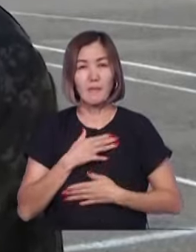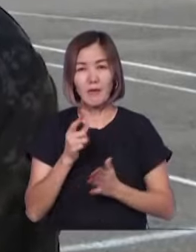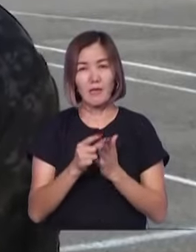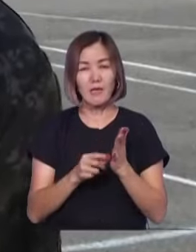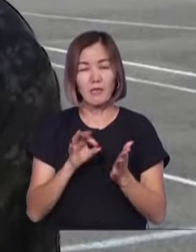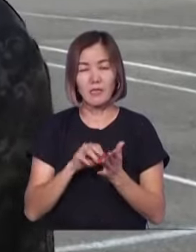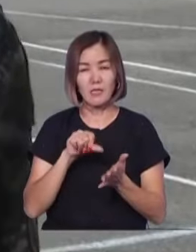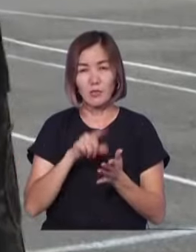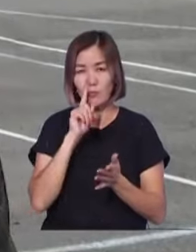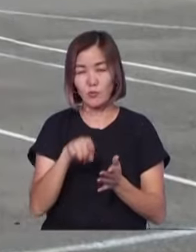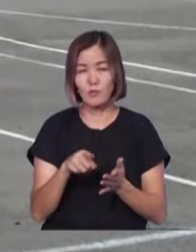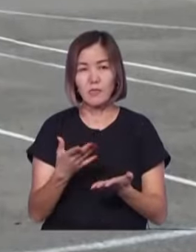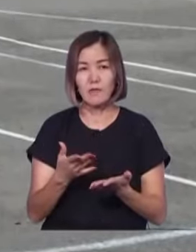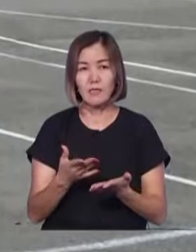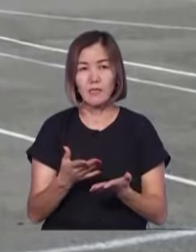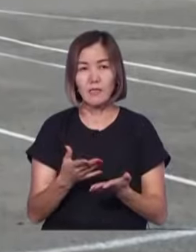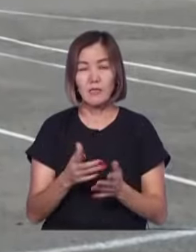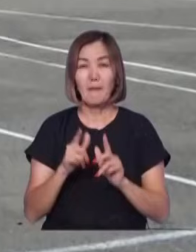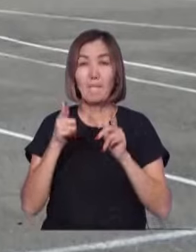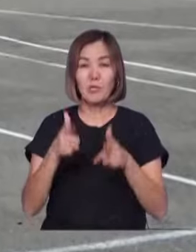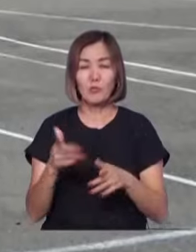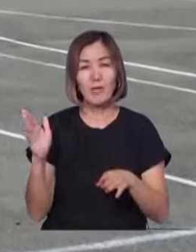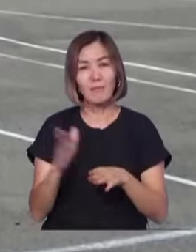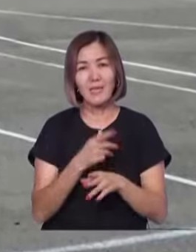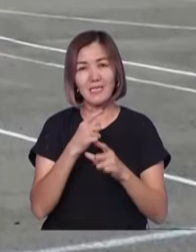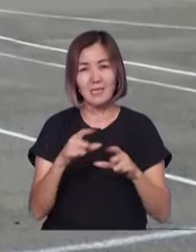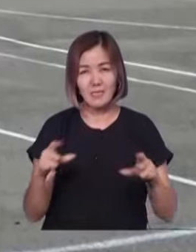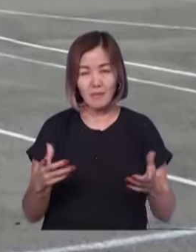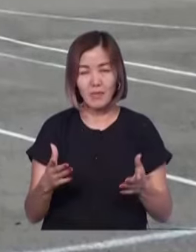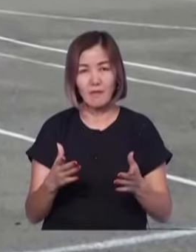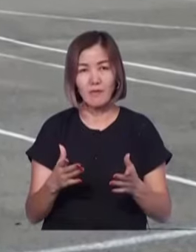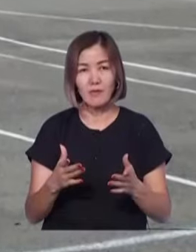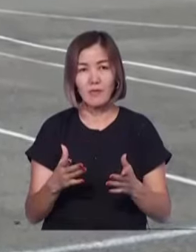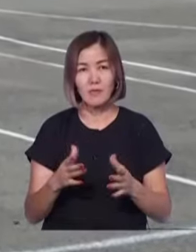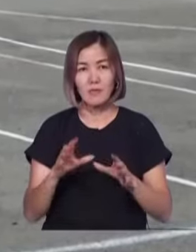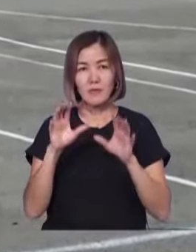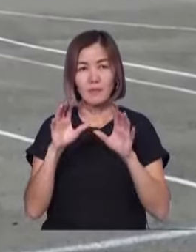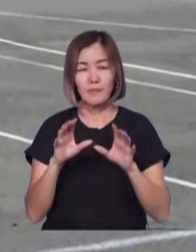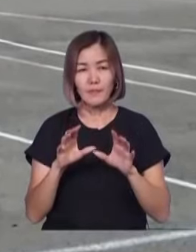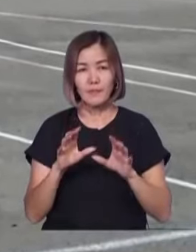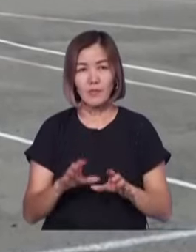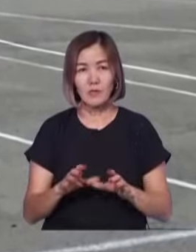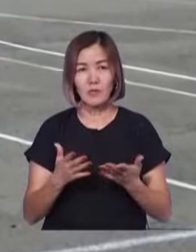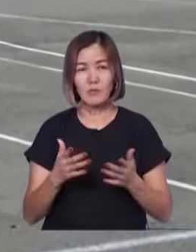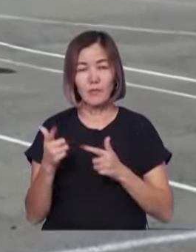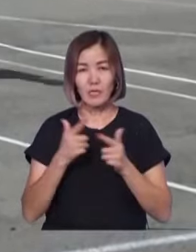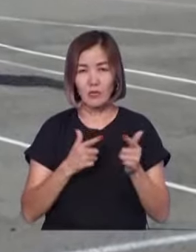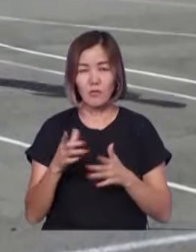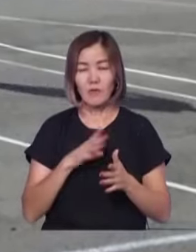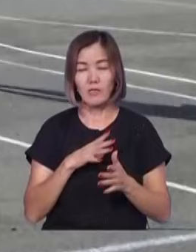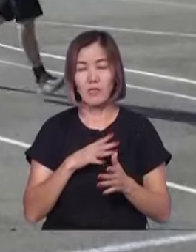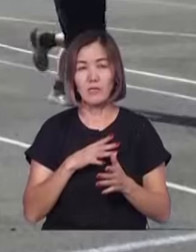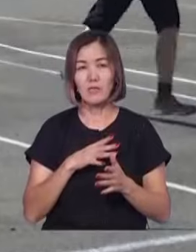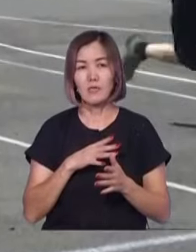программе срочник 2.0 поступаем без экзаменов и руководство институции идёт навстречу так Солдаты уже подготовленные